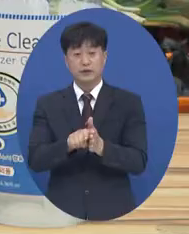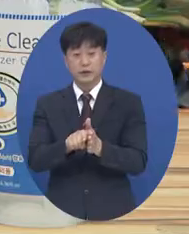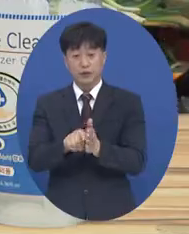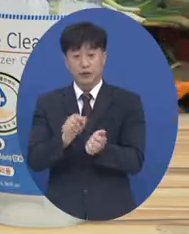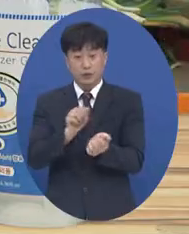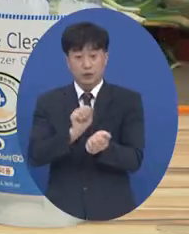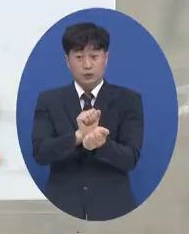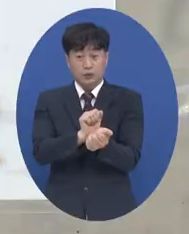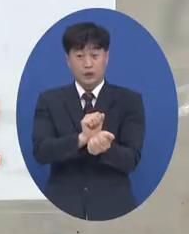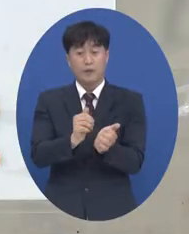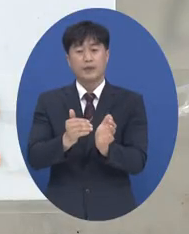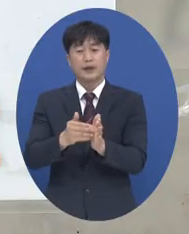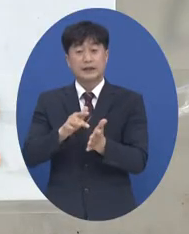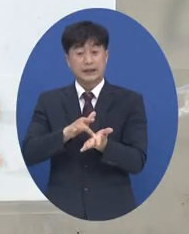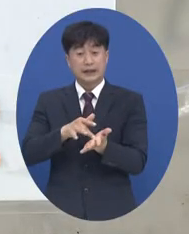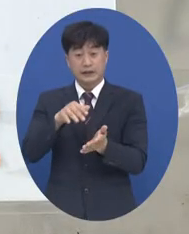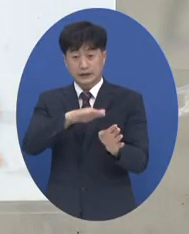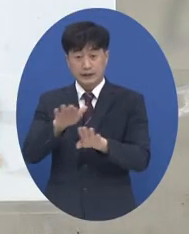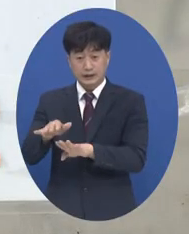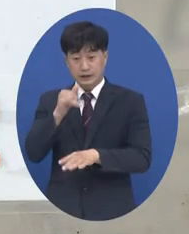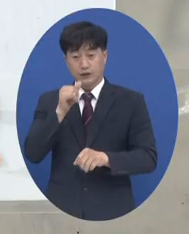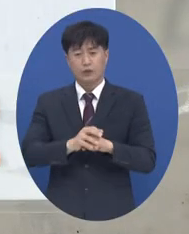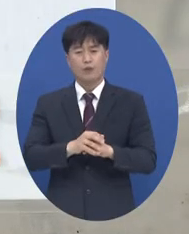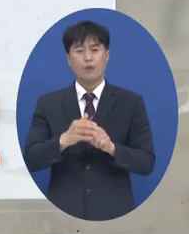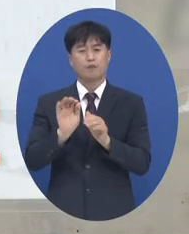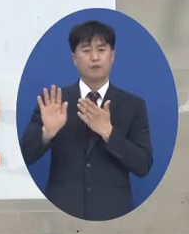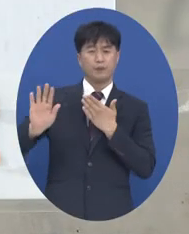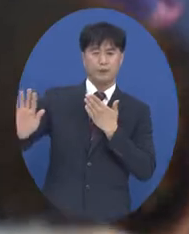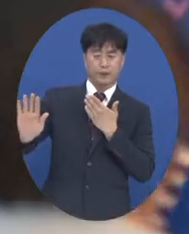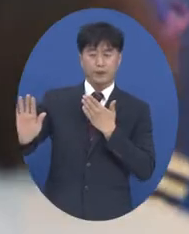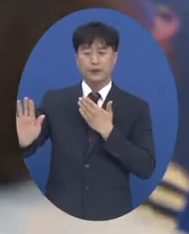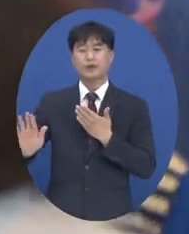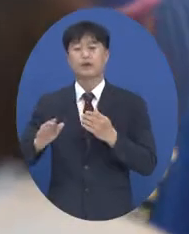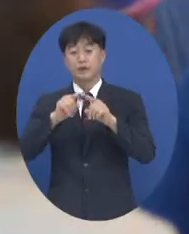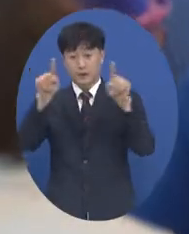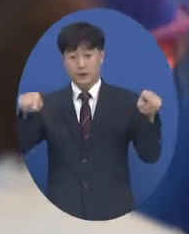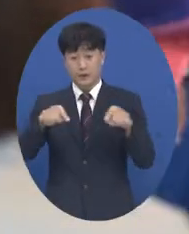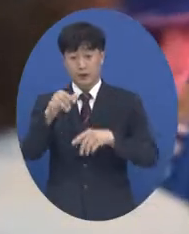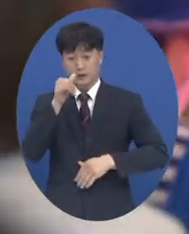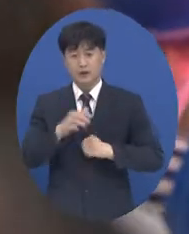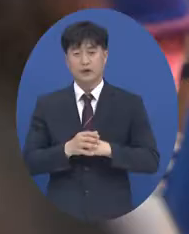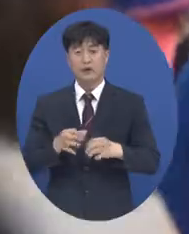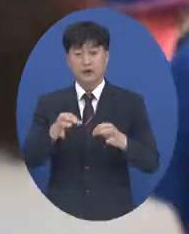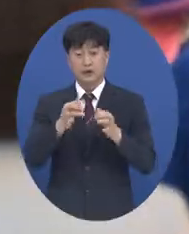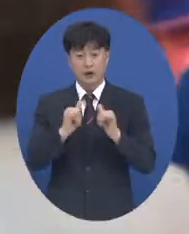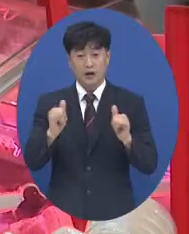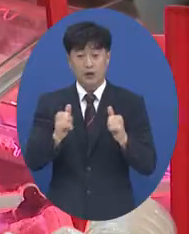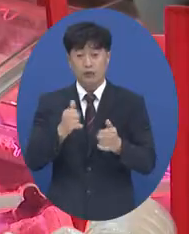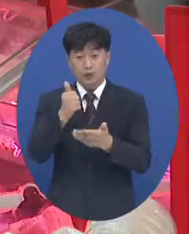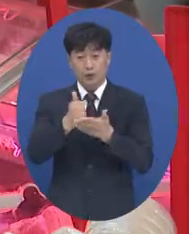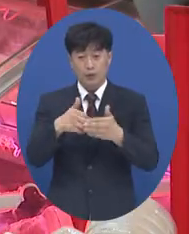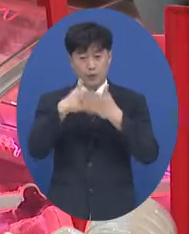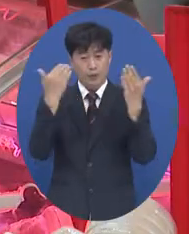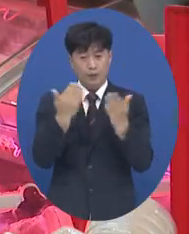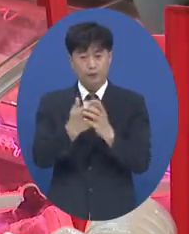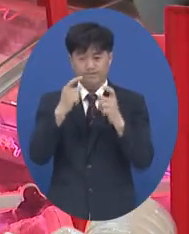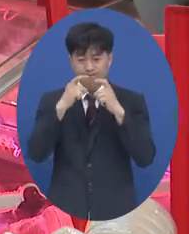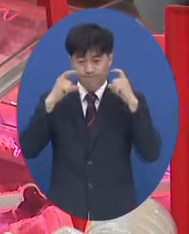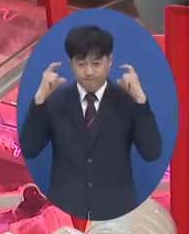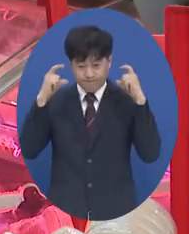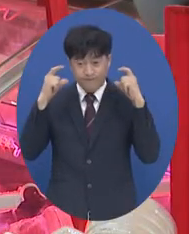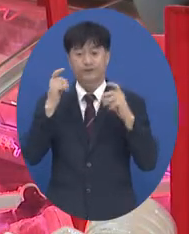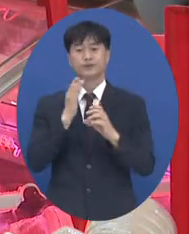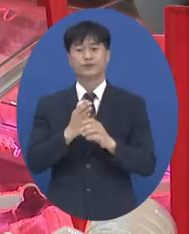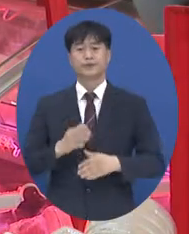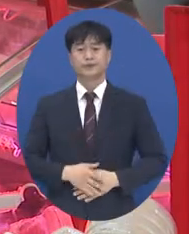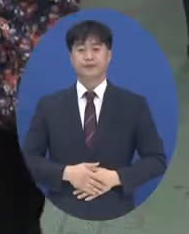있고 거리두기 플래카드도 보입니다. 상인들은 물론 장보러 나온 손님들까지 마스크를 쓰지 않은 사람을 찾아보기